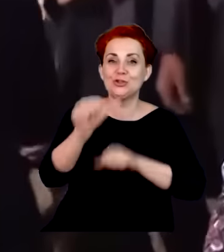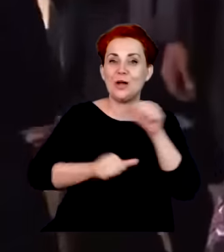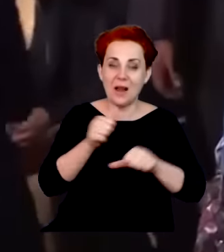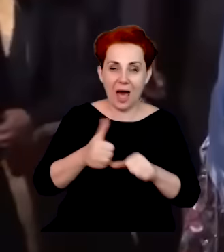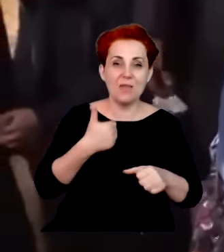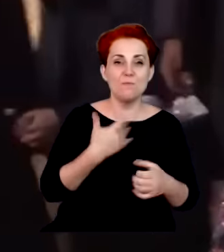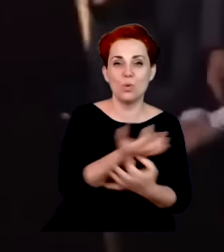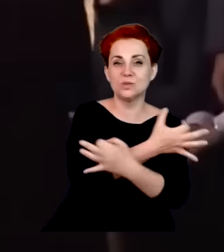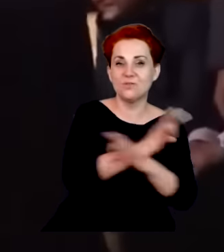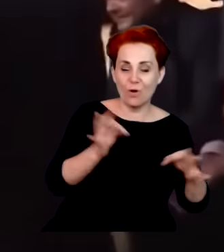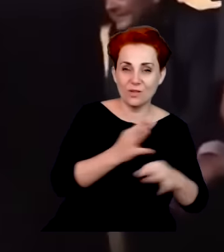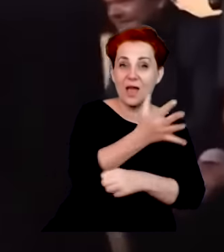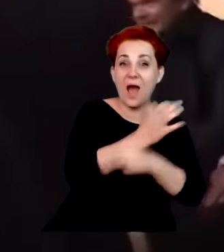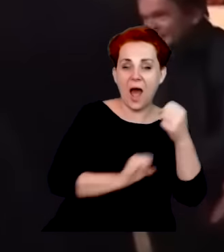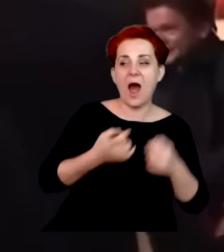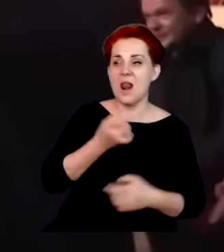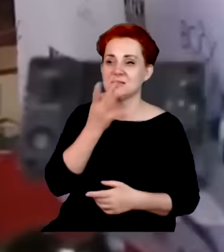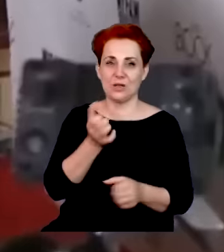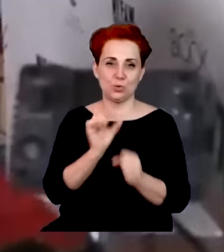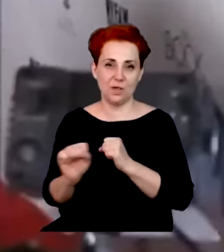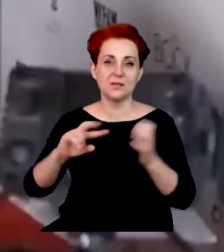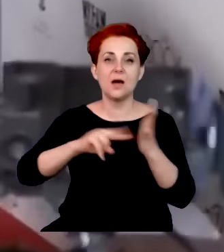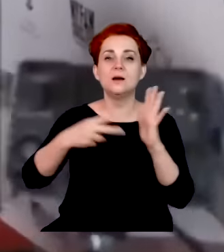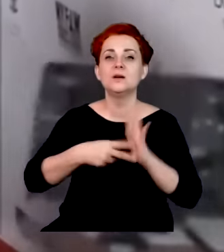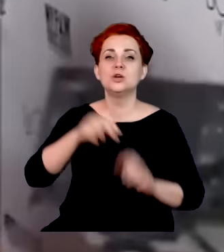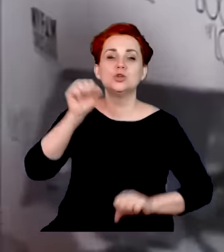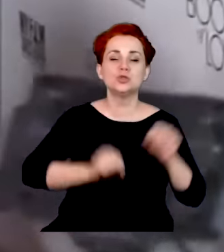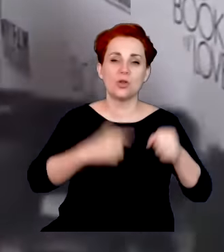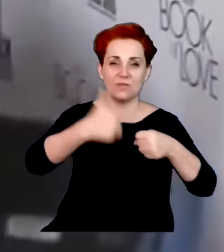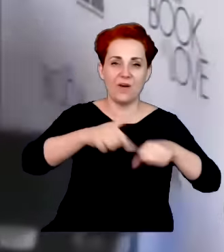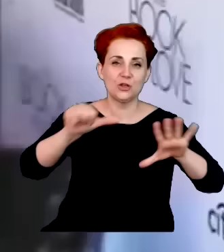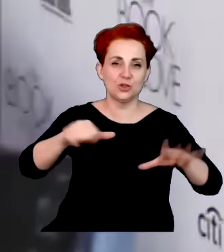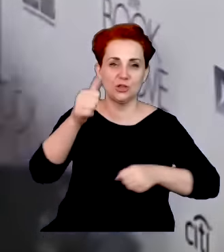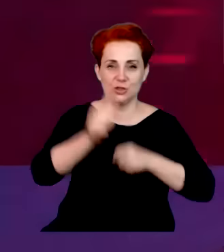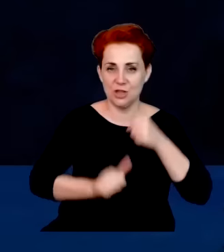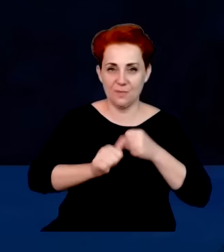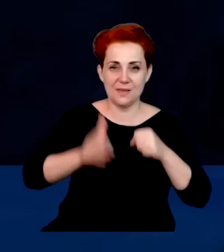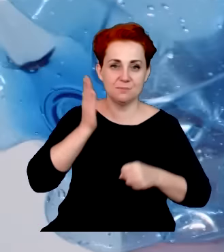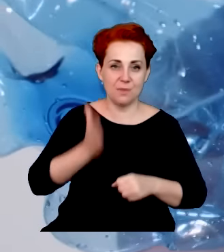aresztu po postawieniu zarzutów. Rozprawę zaplanowano na 26 dzień lipca.